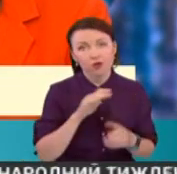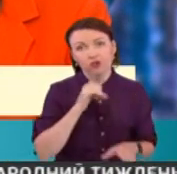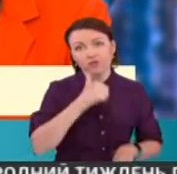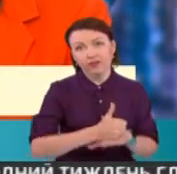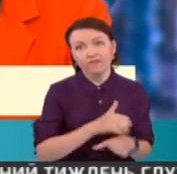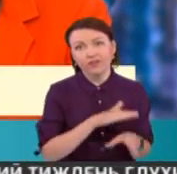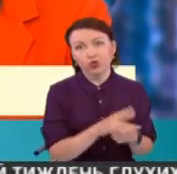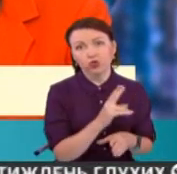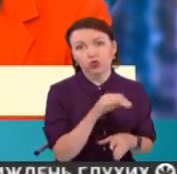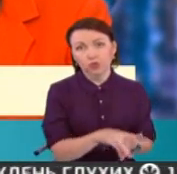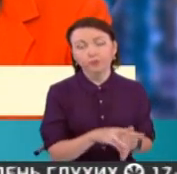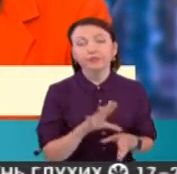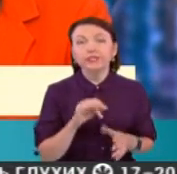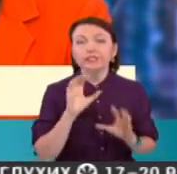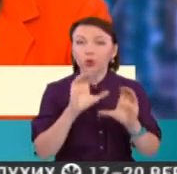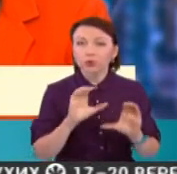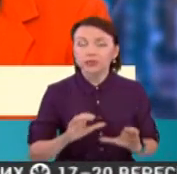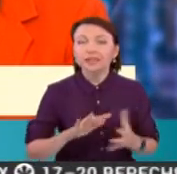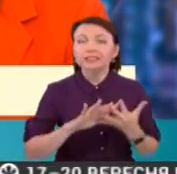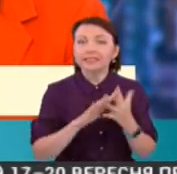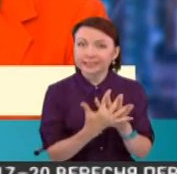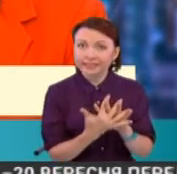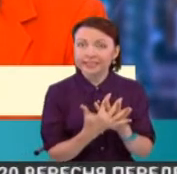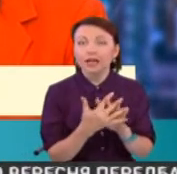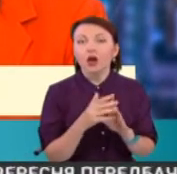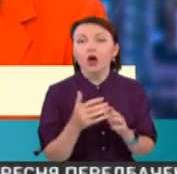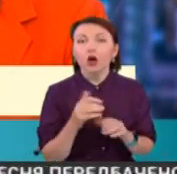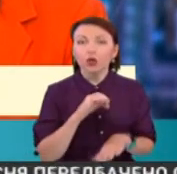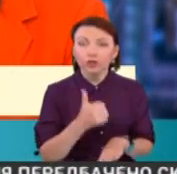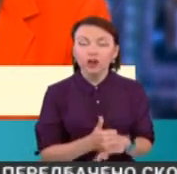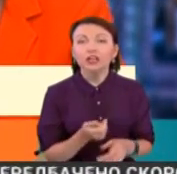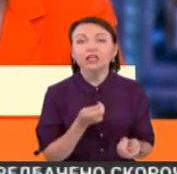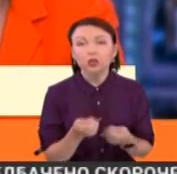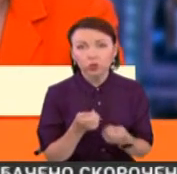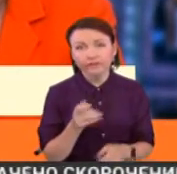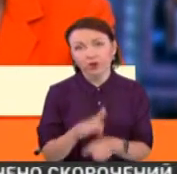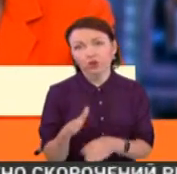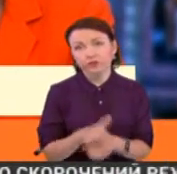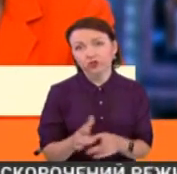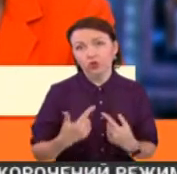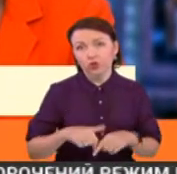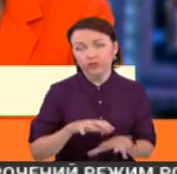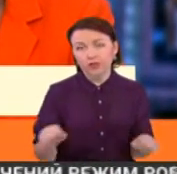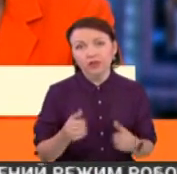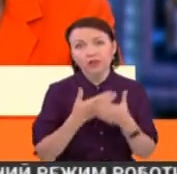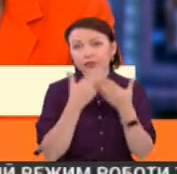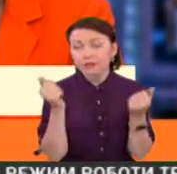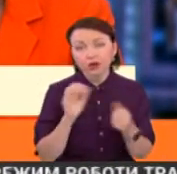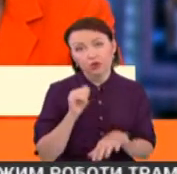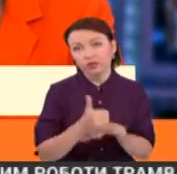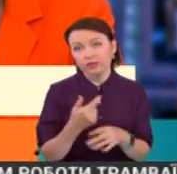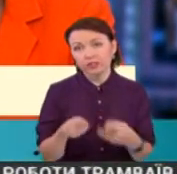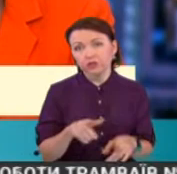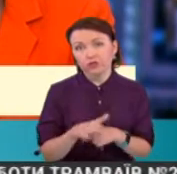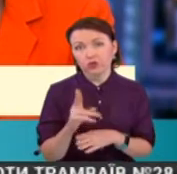конституцією сільський, селищний, міський голова – керує виконавчим органом ради. Все, нема голови іншого виконкому.